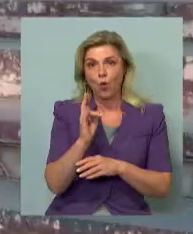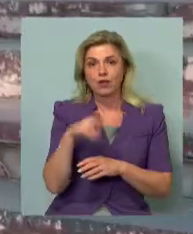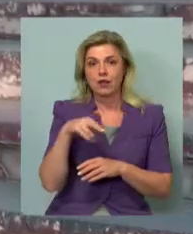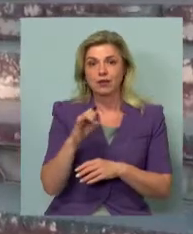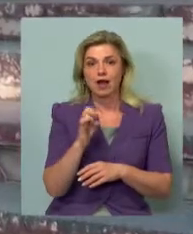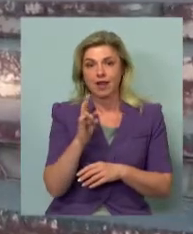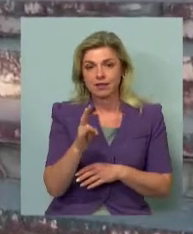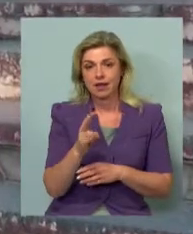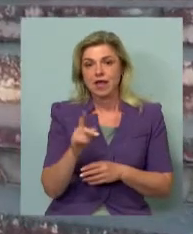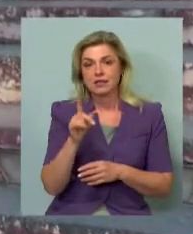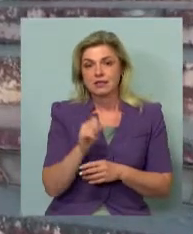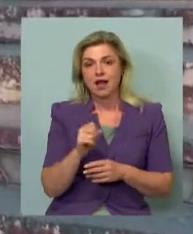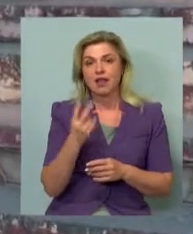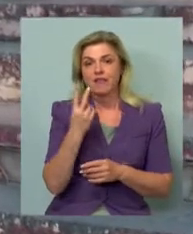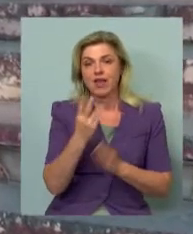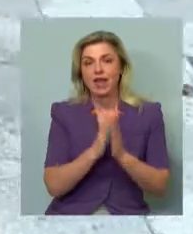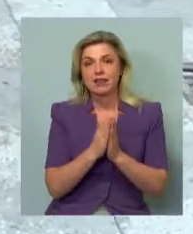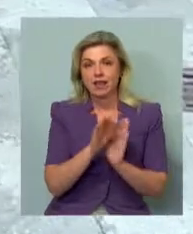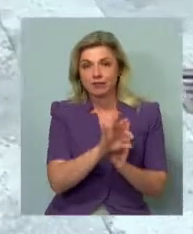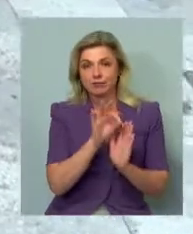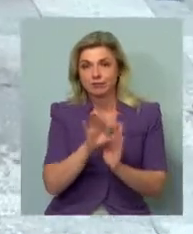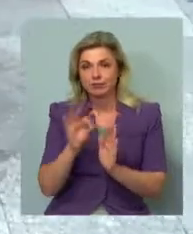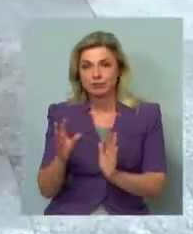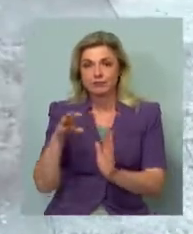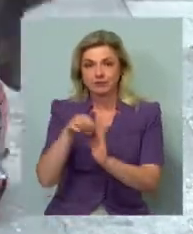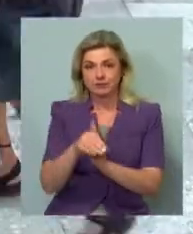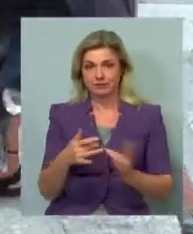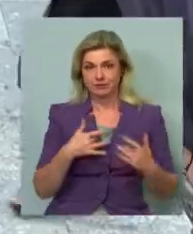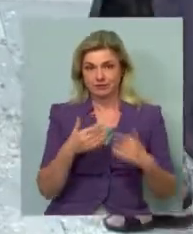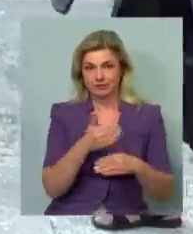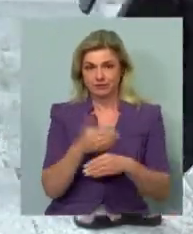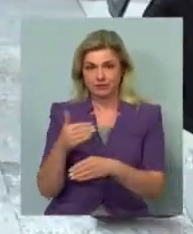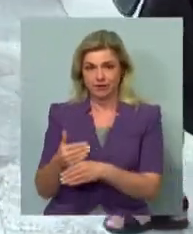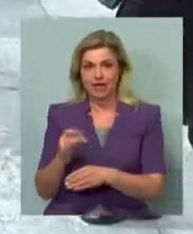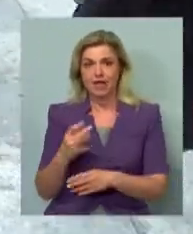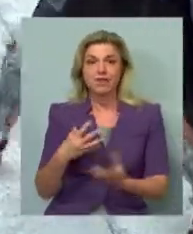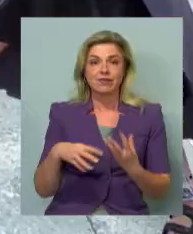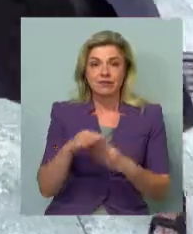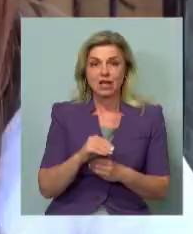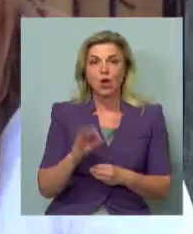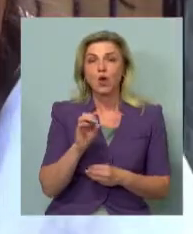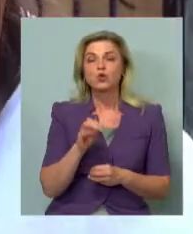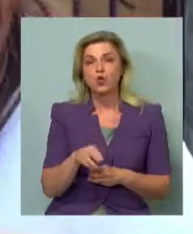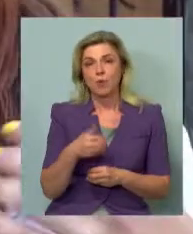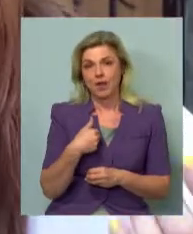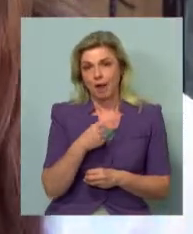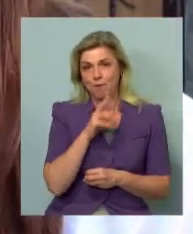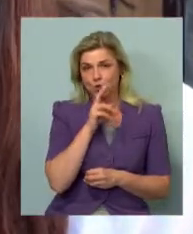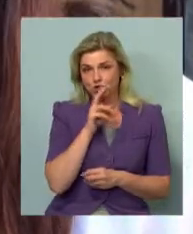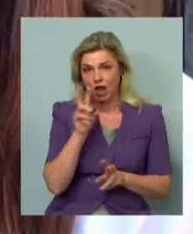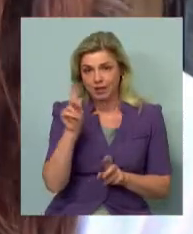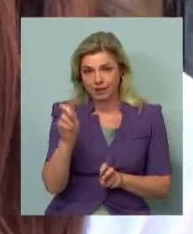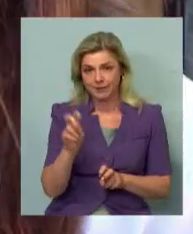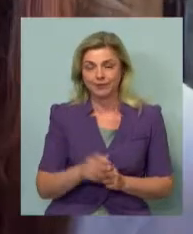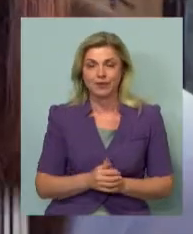театралізовані сцени за фрагментами двох книг «Бузковий ведмідь» або «Живий іграшковий я» і «Все, про що я мовчала». Оживають